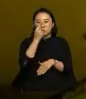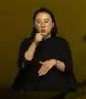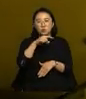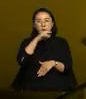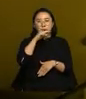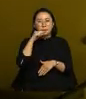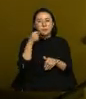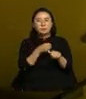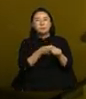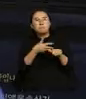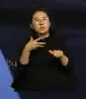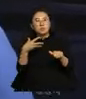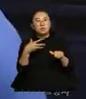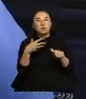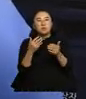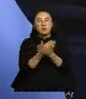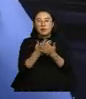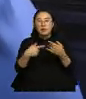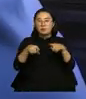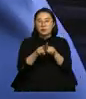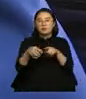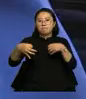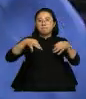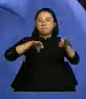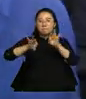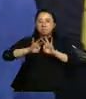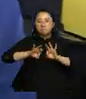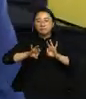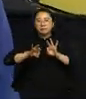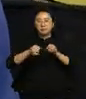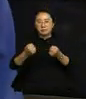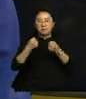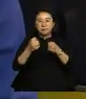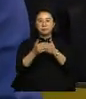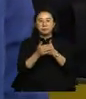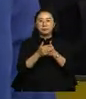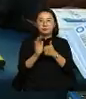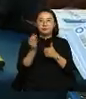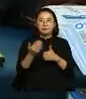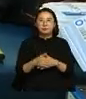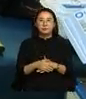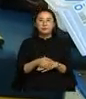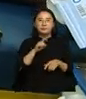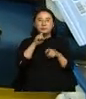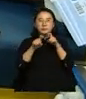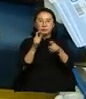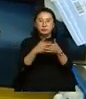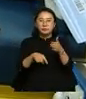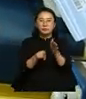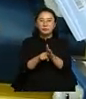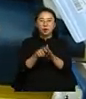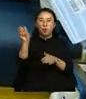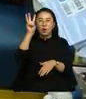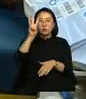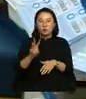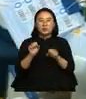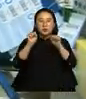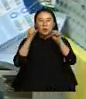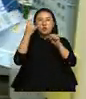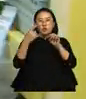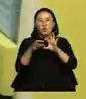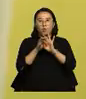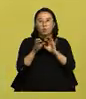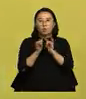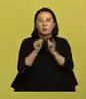부족해진 혈액 수급에는 함께하는 십시일반만한 백신이 따로 없습니다. 이를 실천하기 위해서 오늘 광주시 체육회